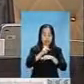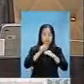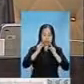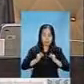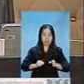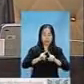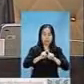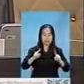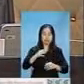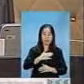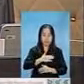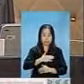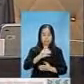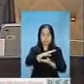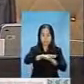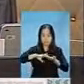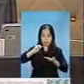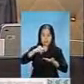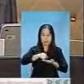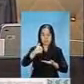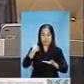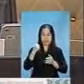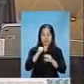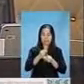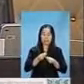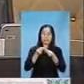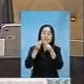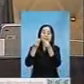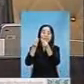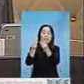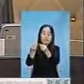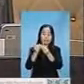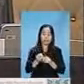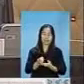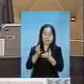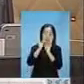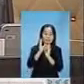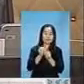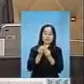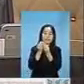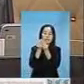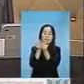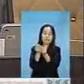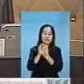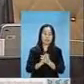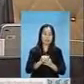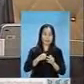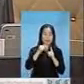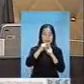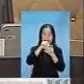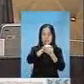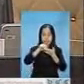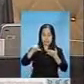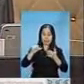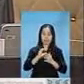มรักษามารยาทผมไม่โยนนะครับผมจะค่อยๆประคองไปให ้ขอบคุณขอถอนคำพูดนะครับท่าน ถอนครับ ครับ ท่